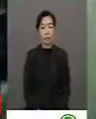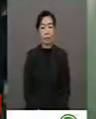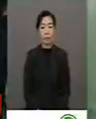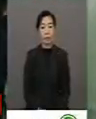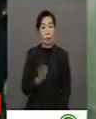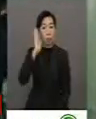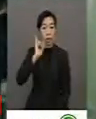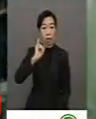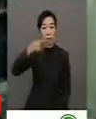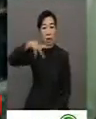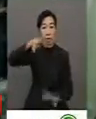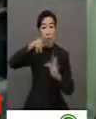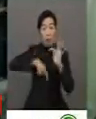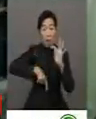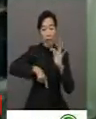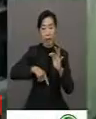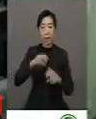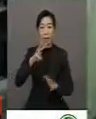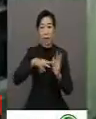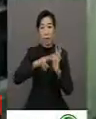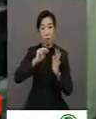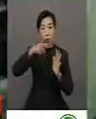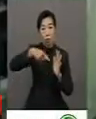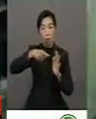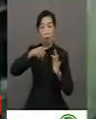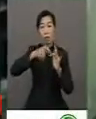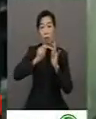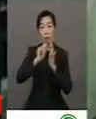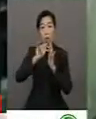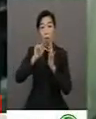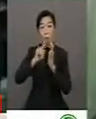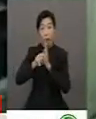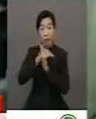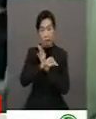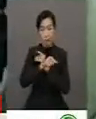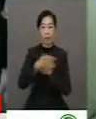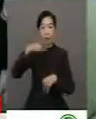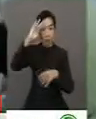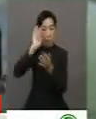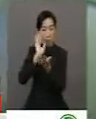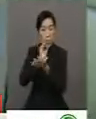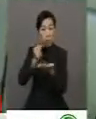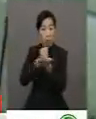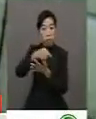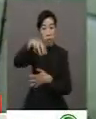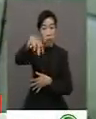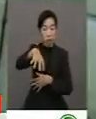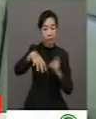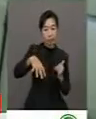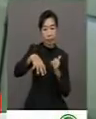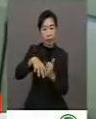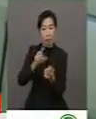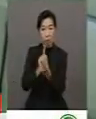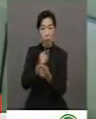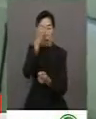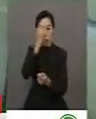ในไผ่ลิกหรือไผ่วันพอยลูกชายอดีตนักการเมืองเดินทางเข้าให้ปักคำกับตำรวจปราบปรามยาเสพติดหลังตำรวจระบุว่าในไผ่เป็น